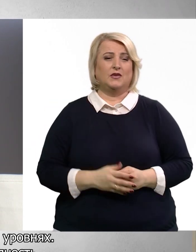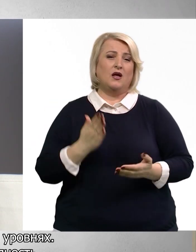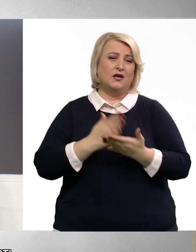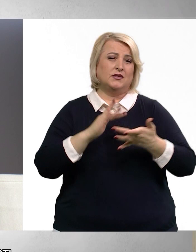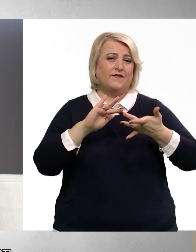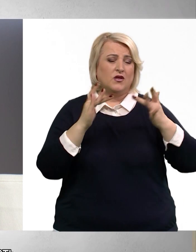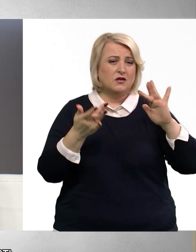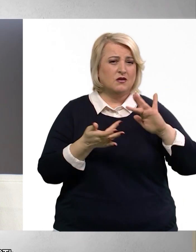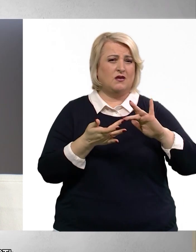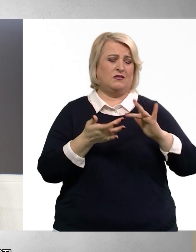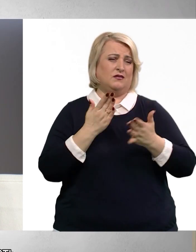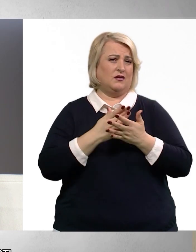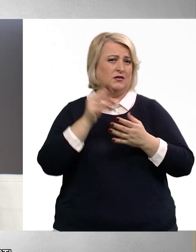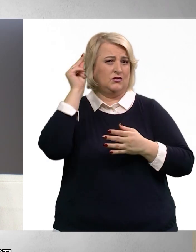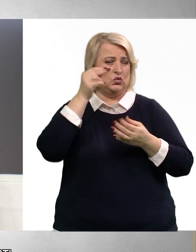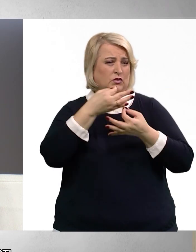și aici